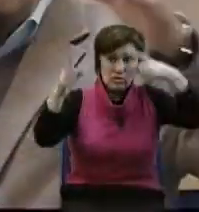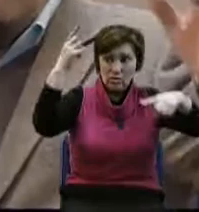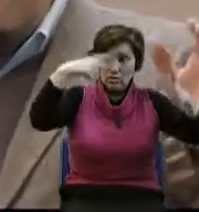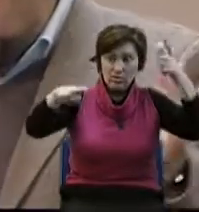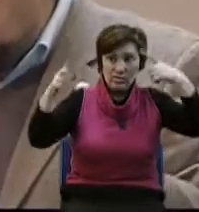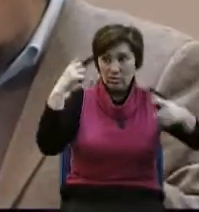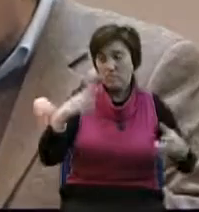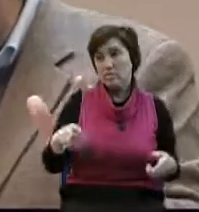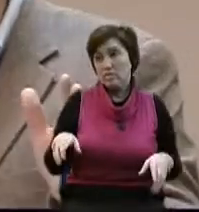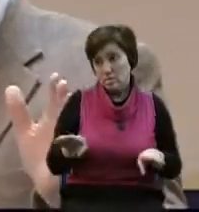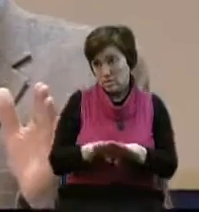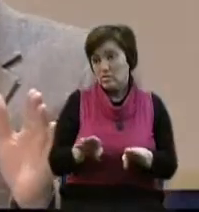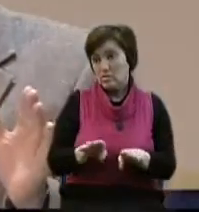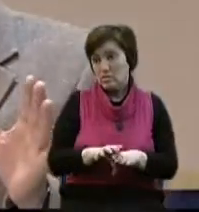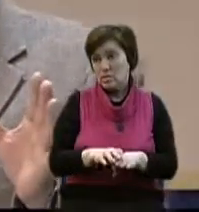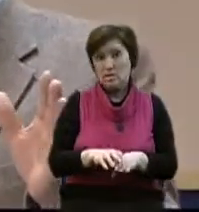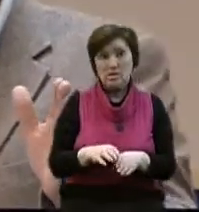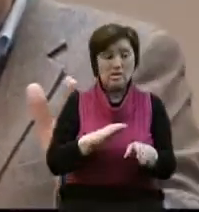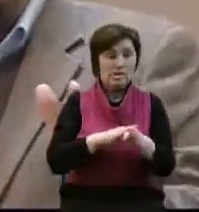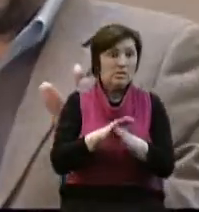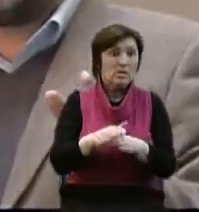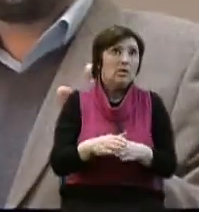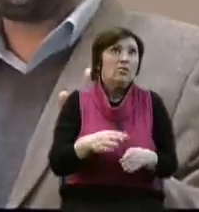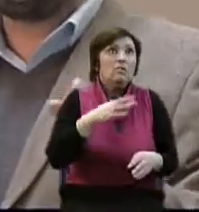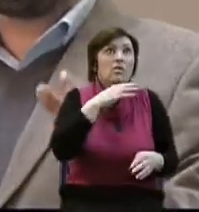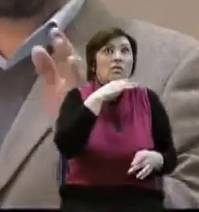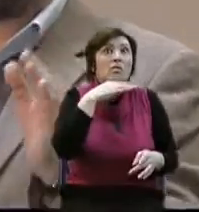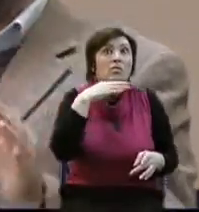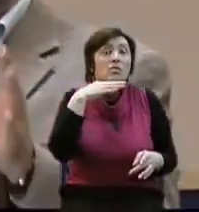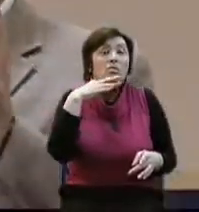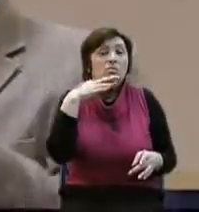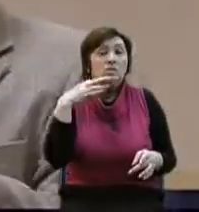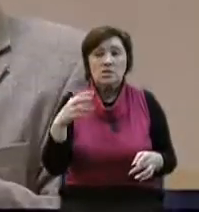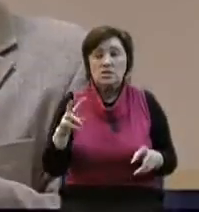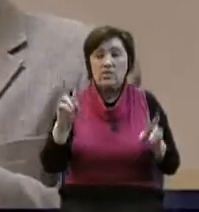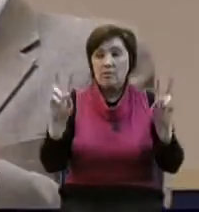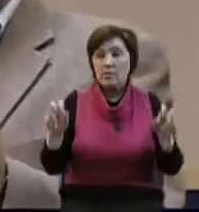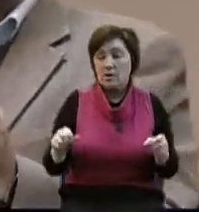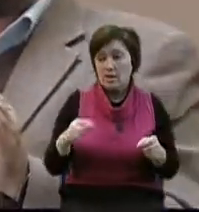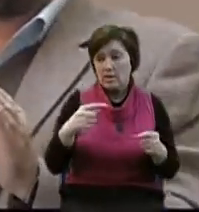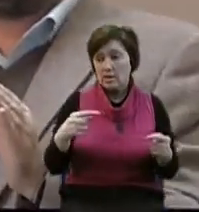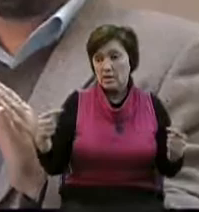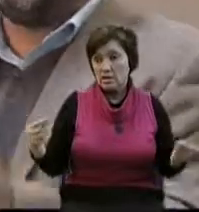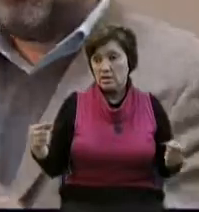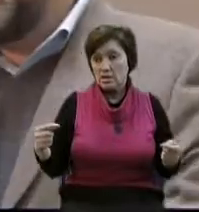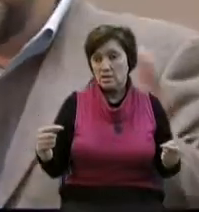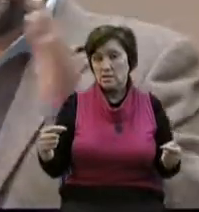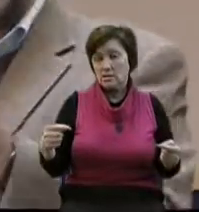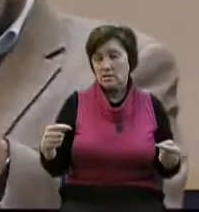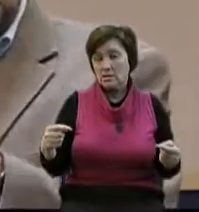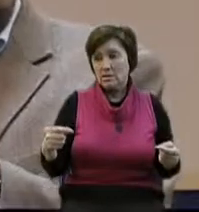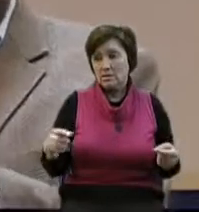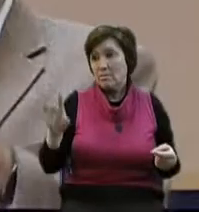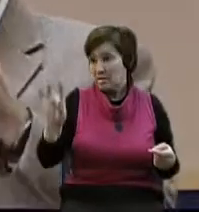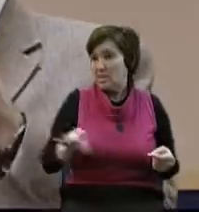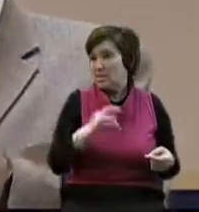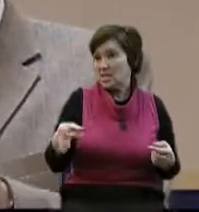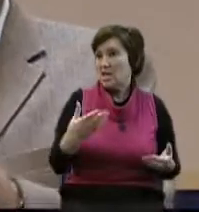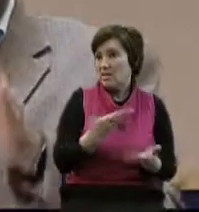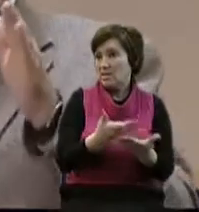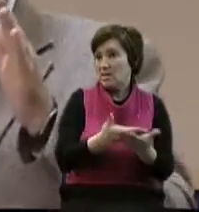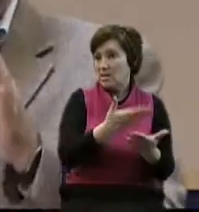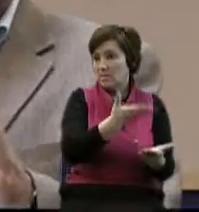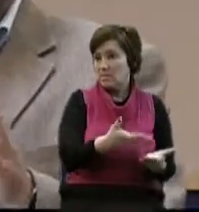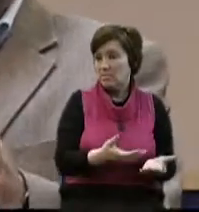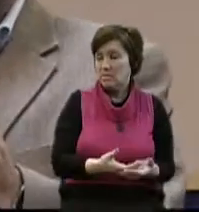мы видим, что люди исполняют великое множество различного рода правил и постановлений, и в лучшем случае эти